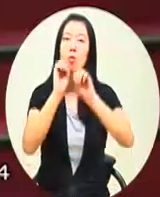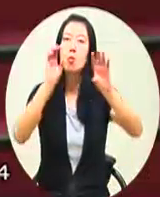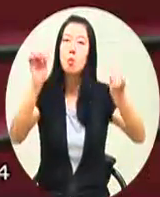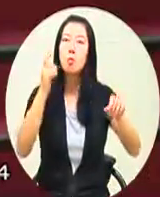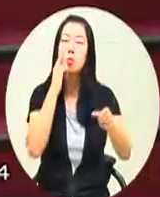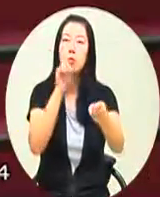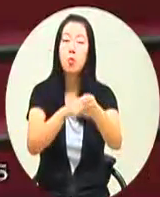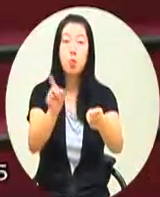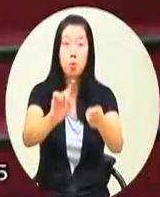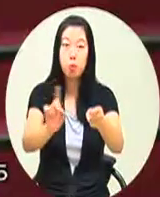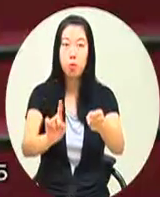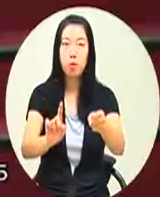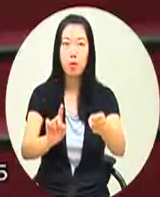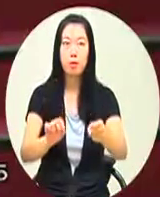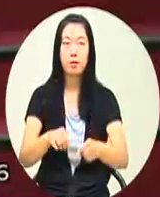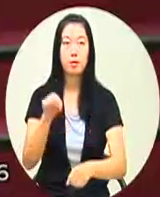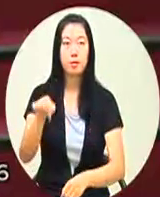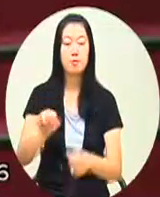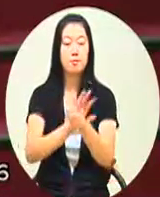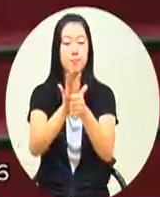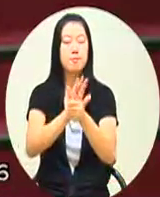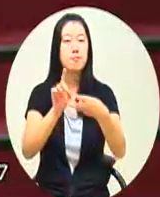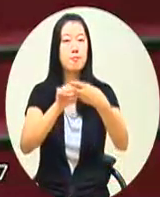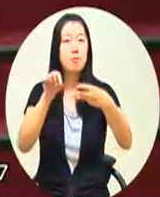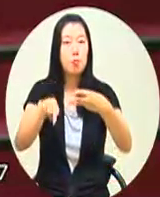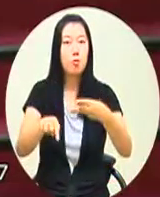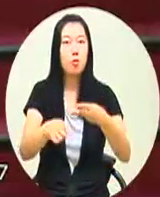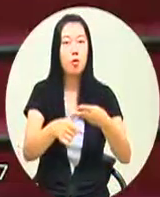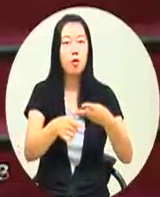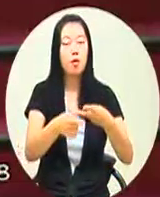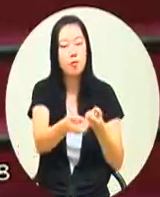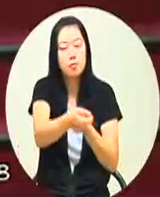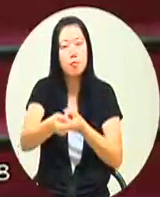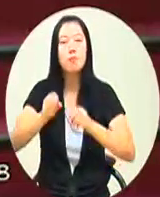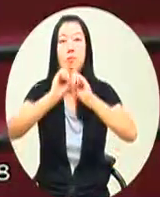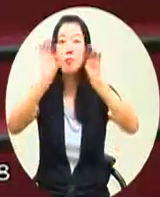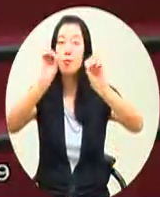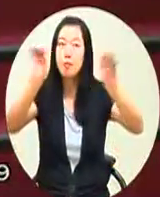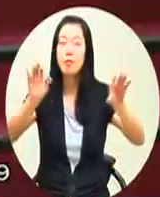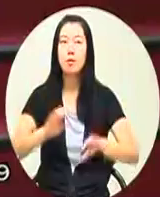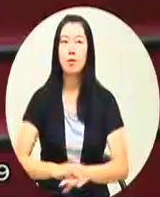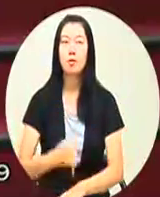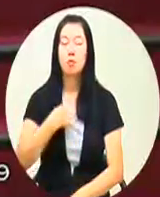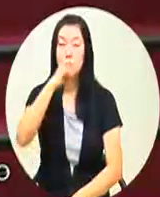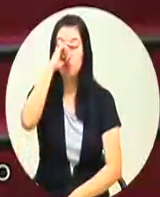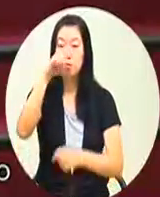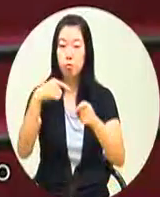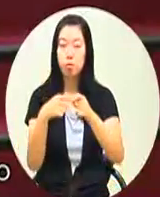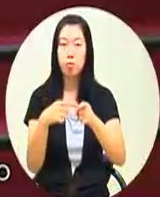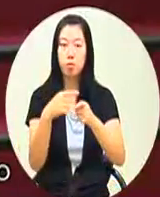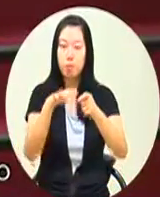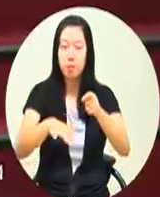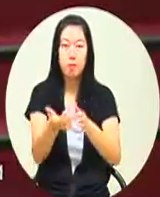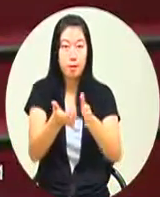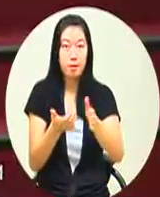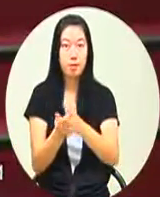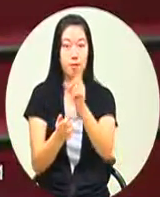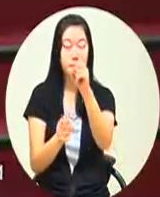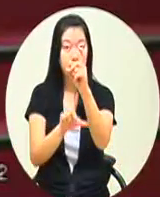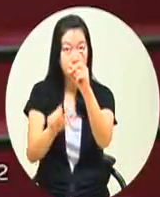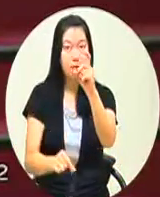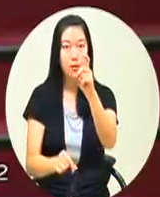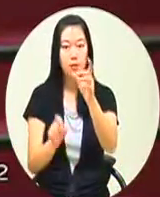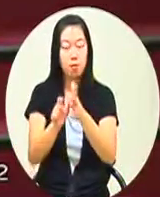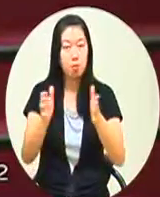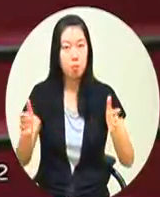乎都是在爱玉行销。那么我希望在年底以前，在十一月份